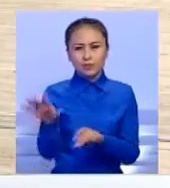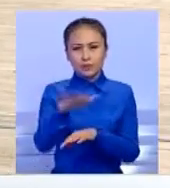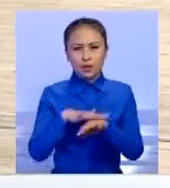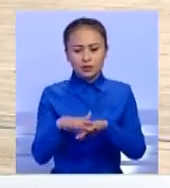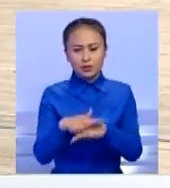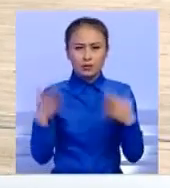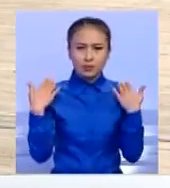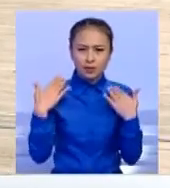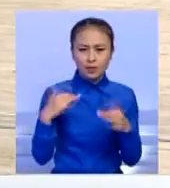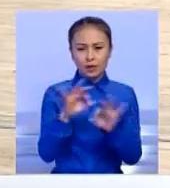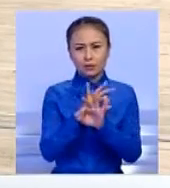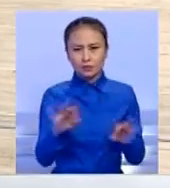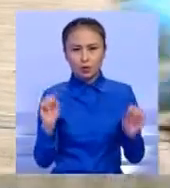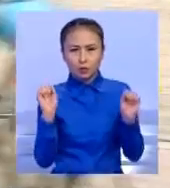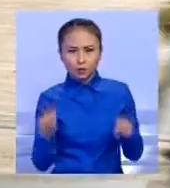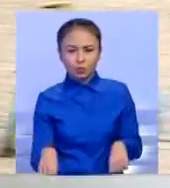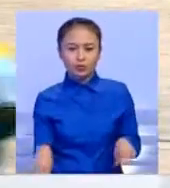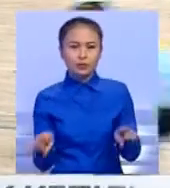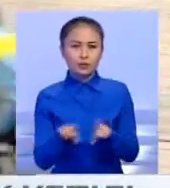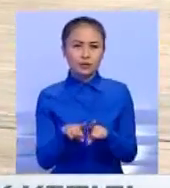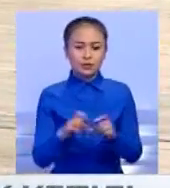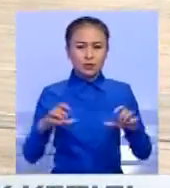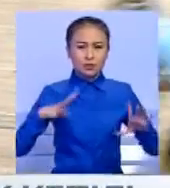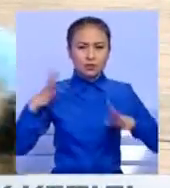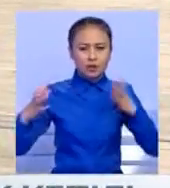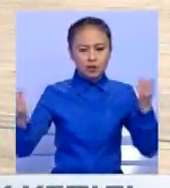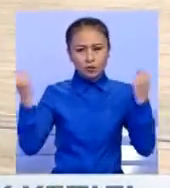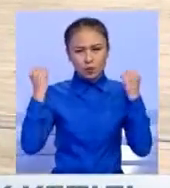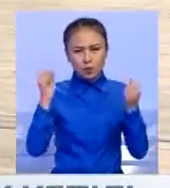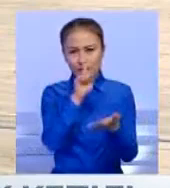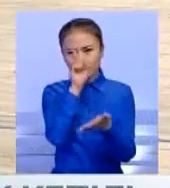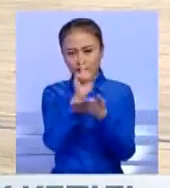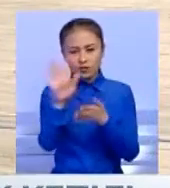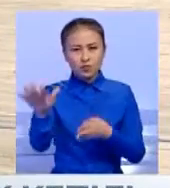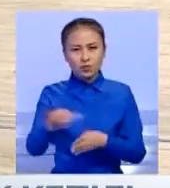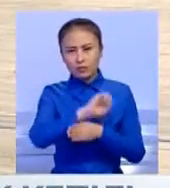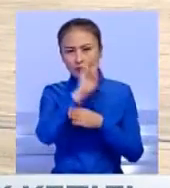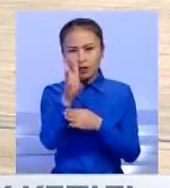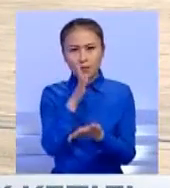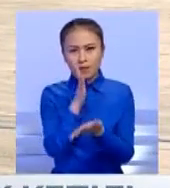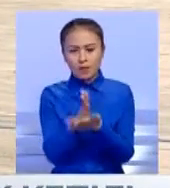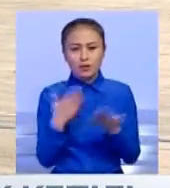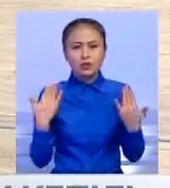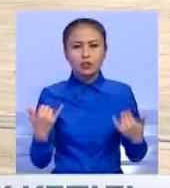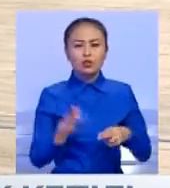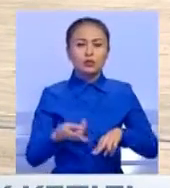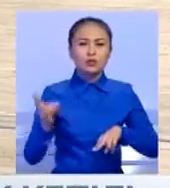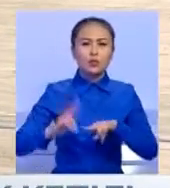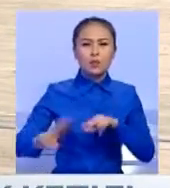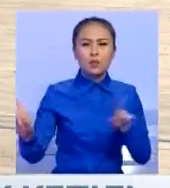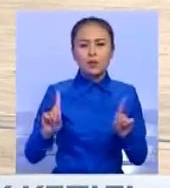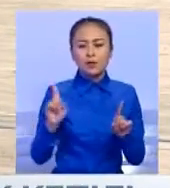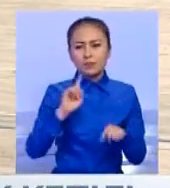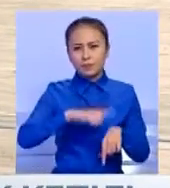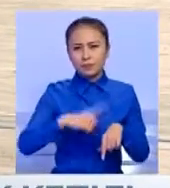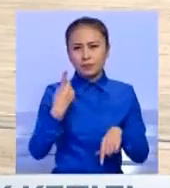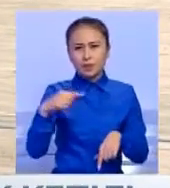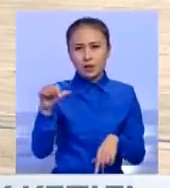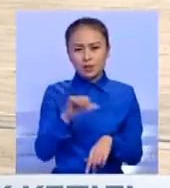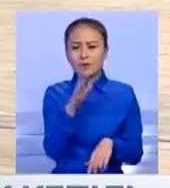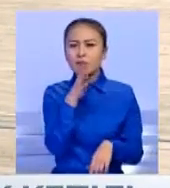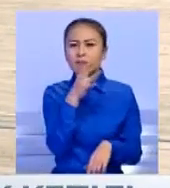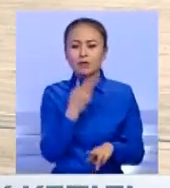халықтық демалыс орындары көп. Адамдарға бұқаралық спортпен шұғылдануға жағдайлар жасалып жатыр. Мен күніне 1,5 сағатымды